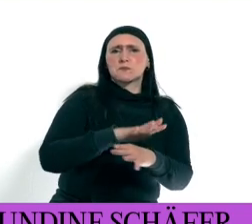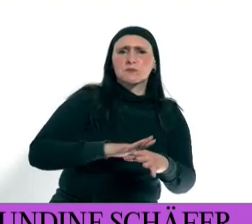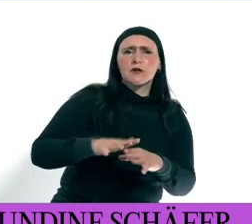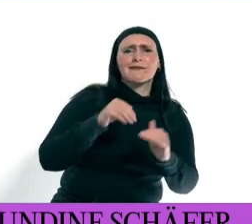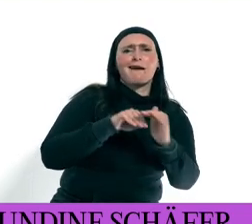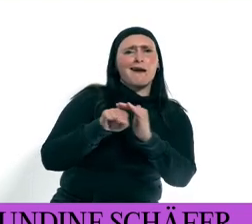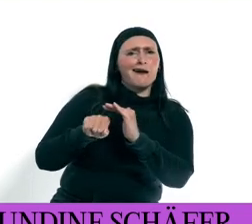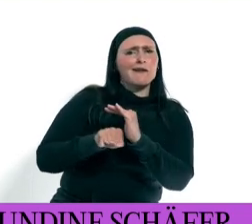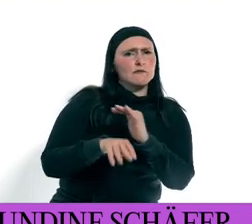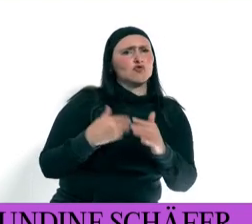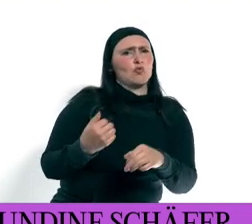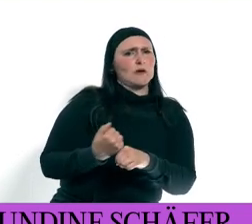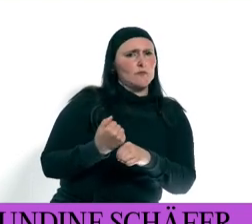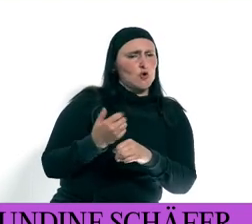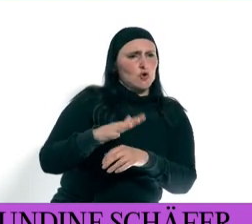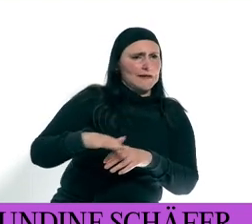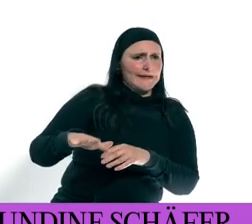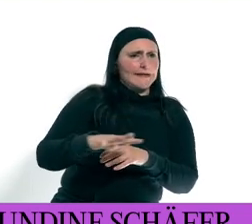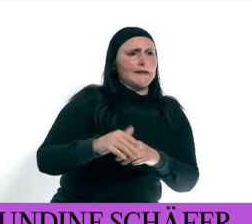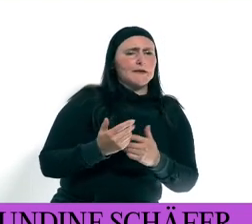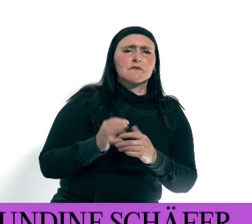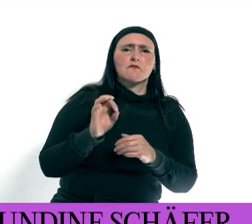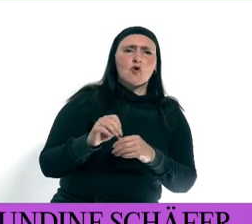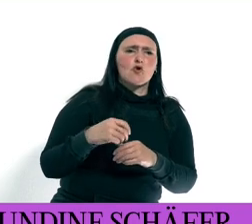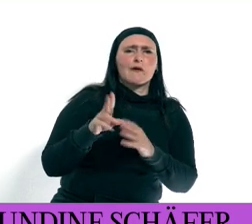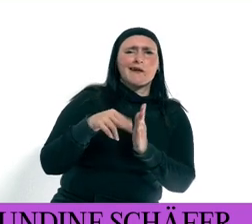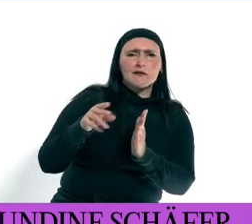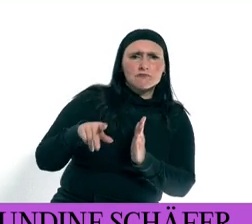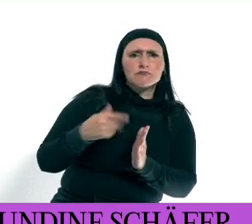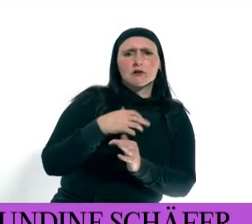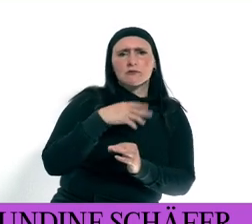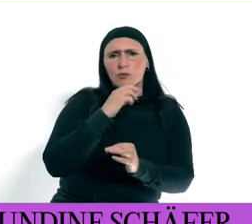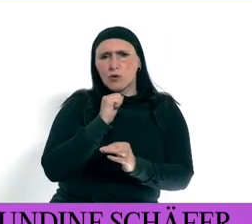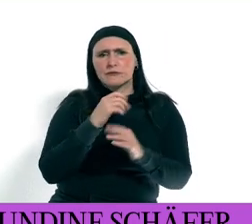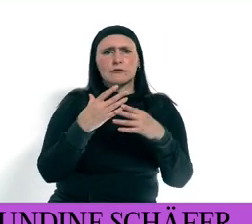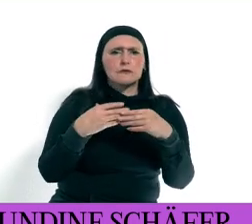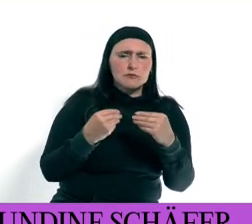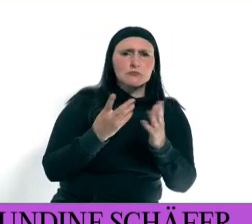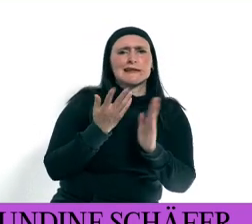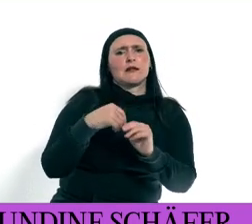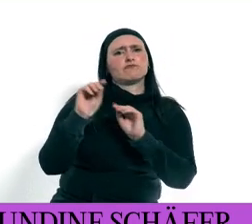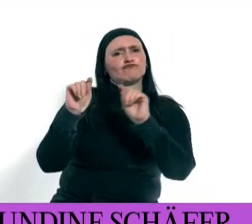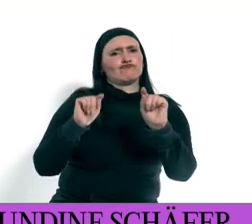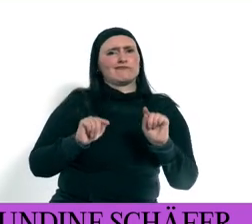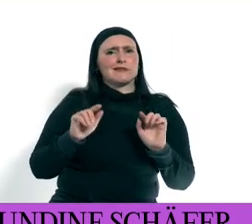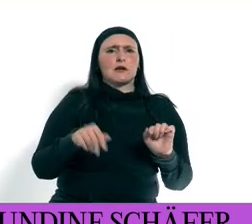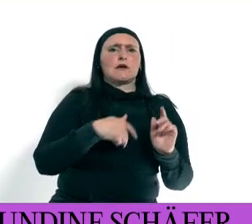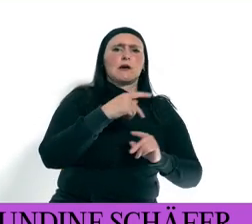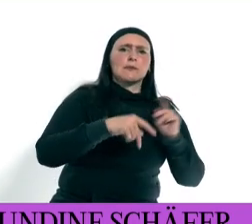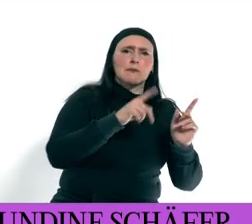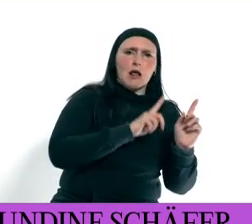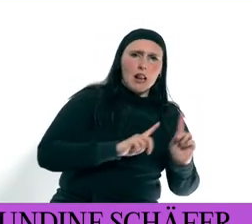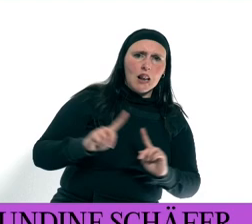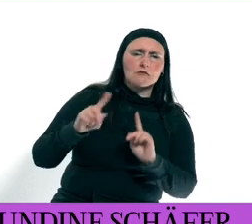or more like. Wir arbeiten zum Beispiel an einem Archiv. Wir wollen aber den Raum, den wir anbieten, auch als